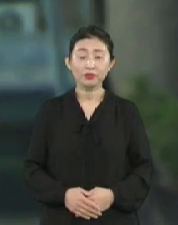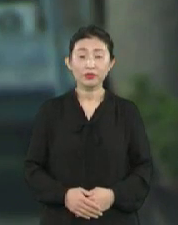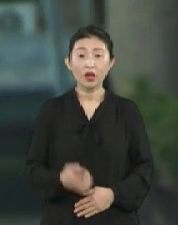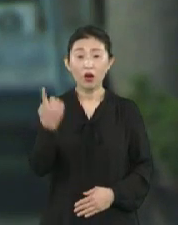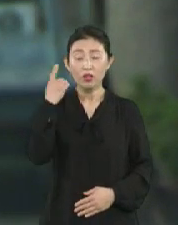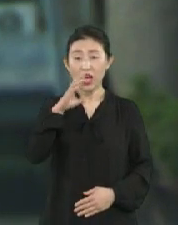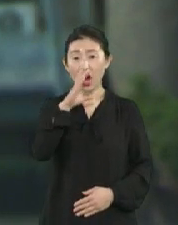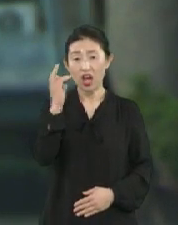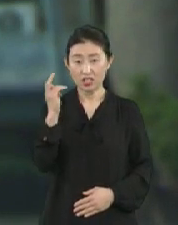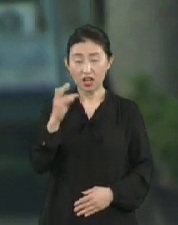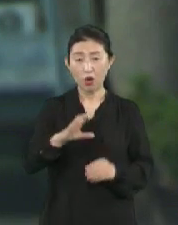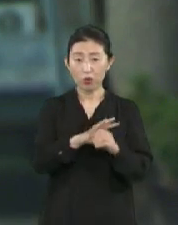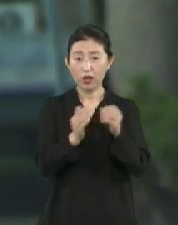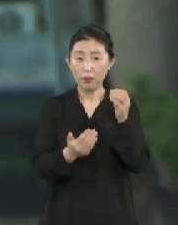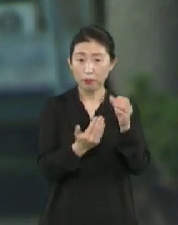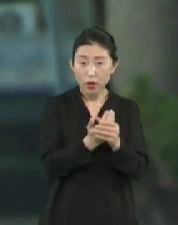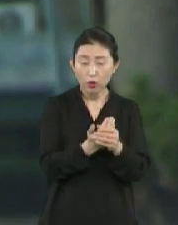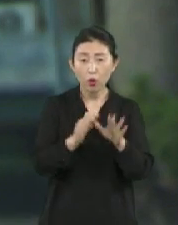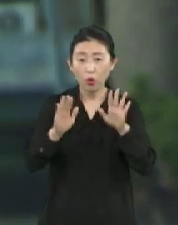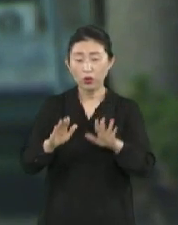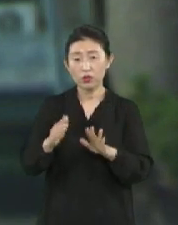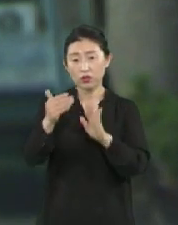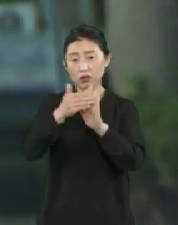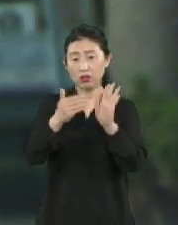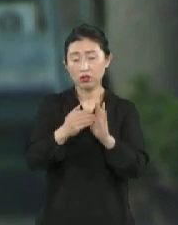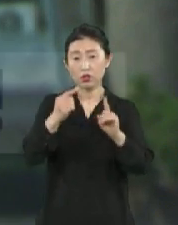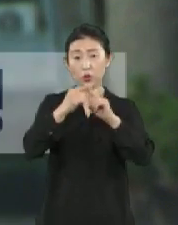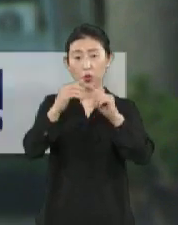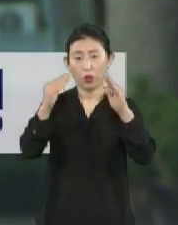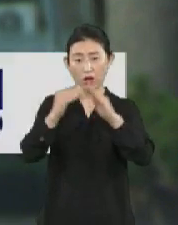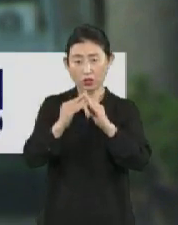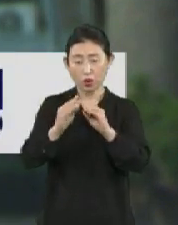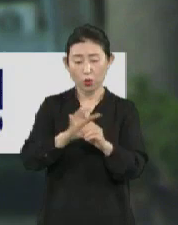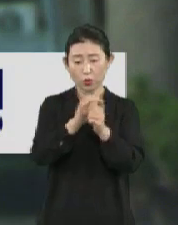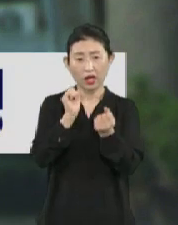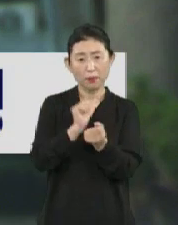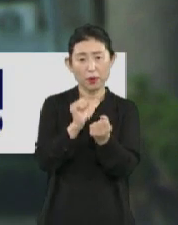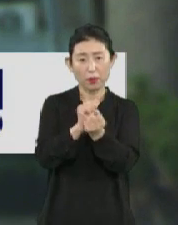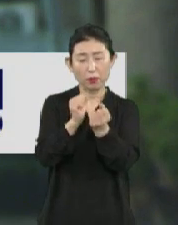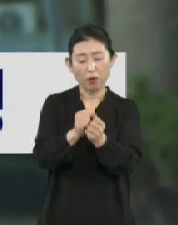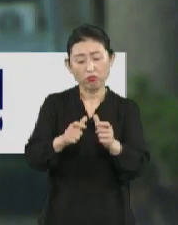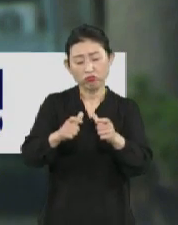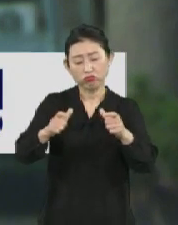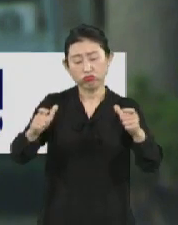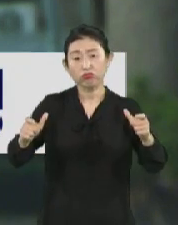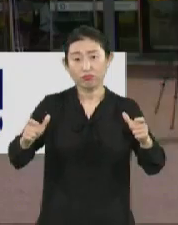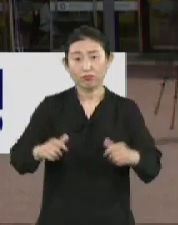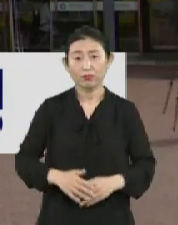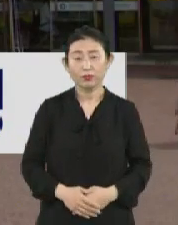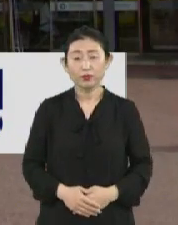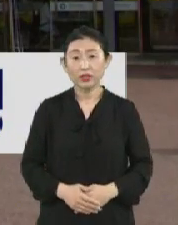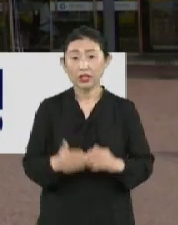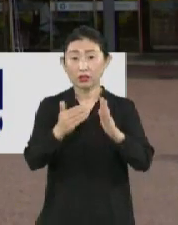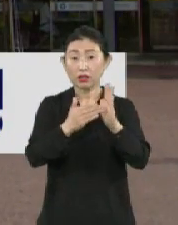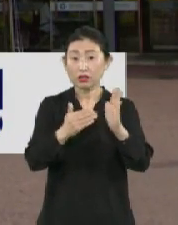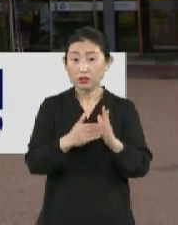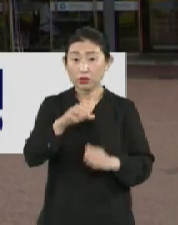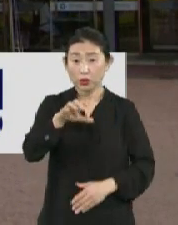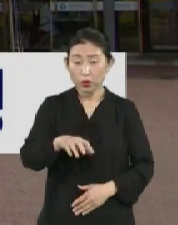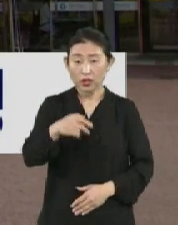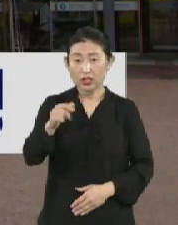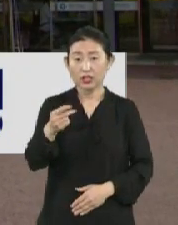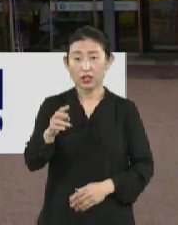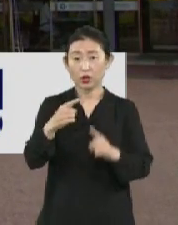어제 아산에 이어 오늘은 당진 교회에서 무더기 감염이 나오는 등 코로나19 확진자가 다시 늘고 있습니다. 당진에서는